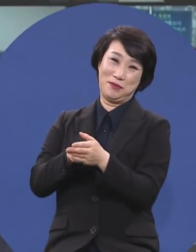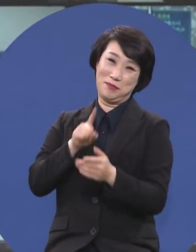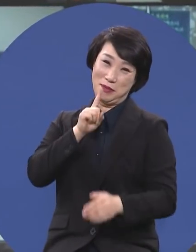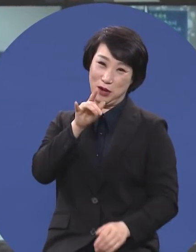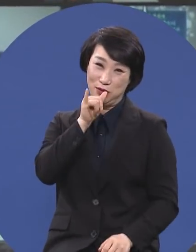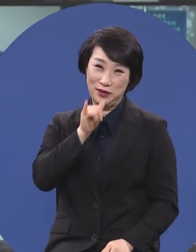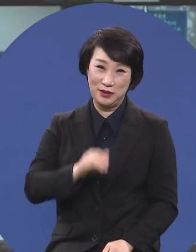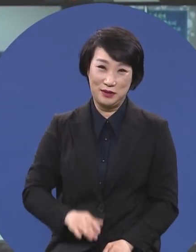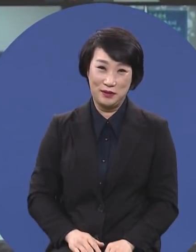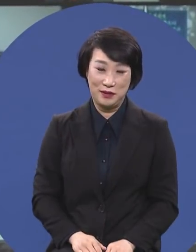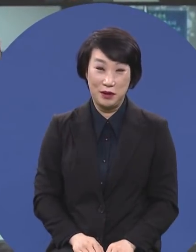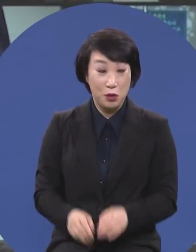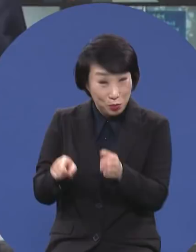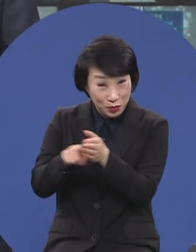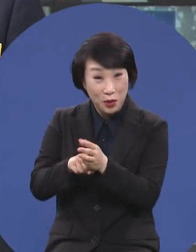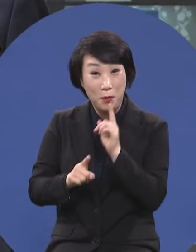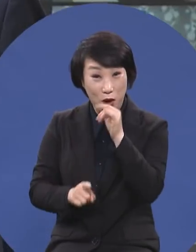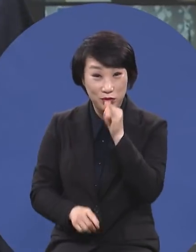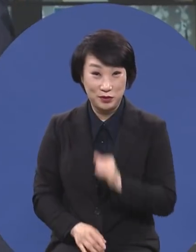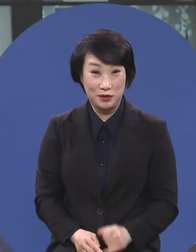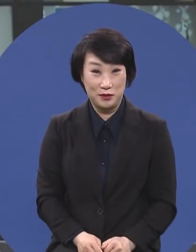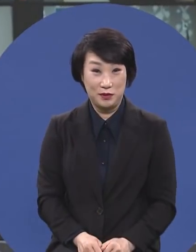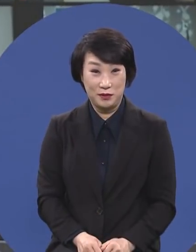믿음입니다. 믿음.